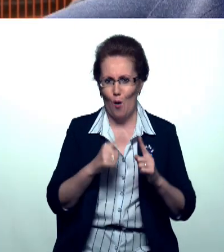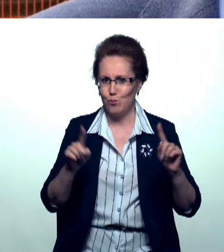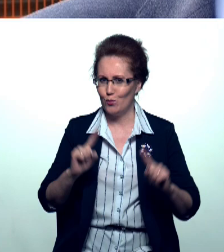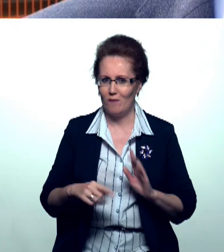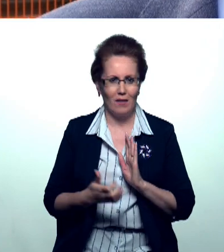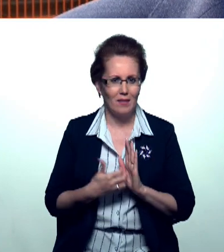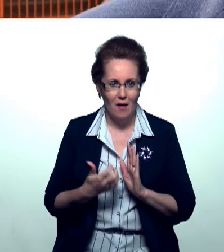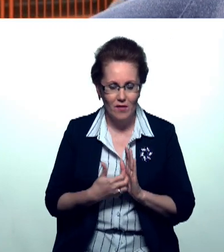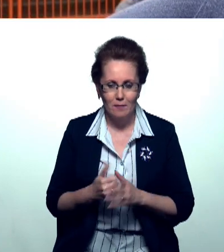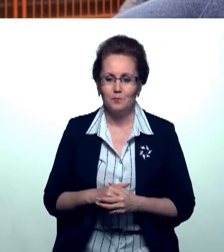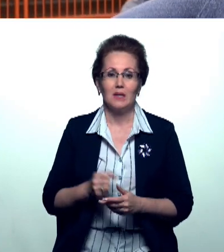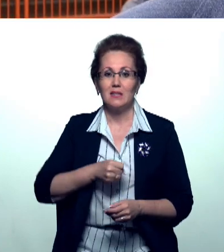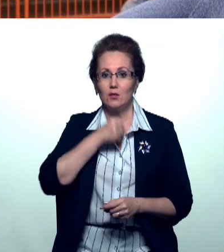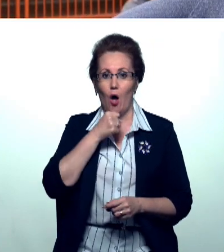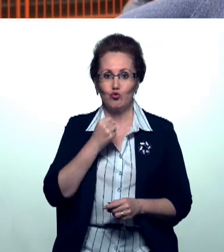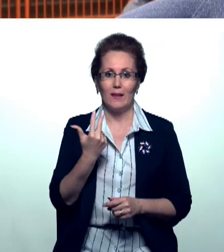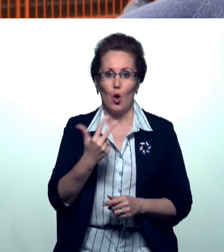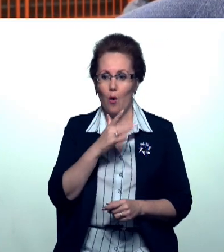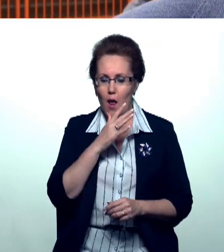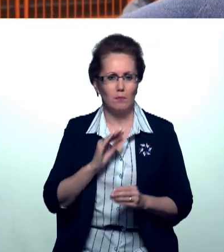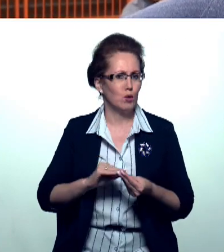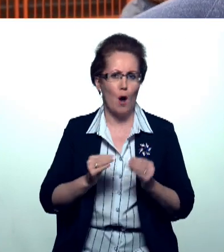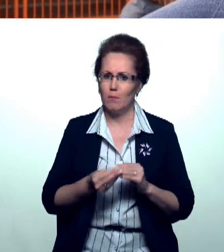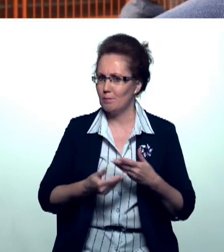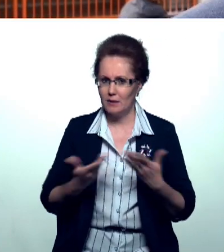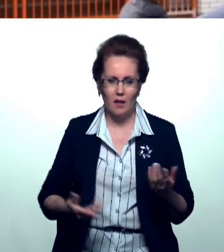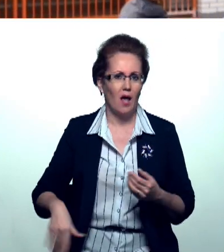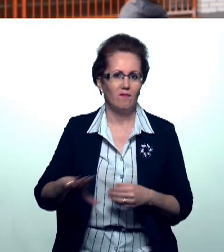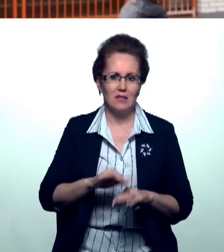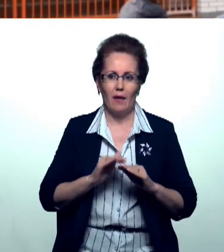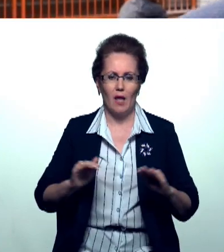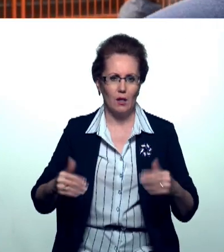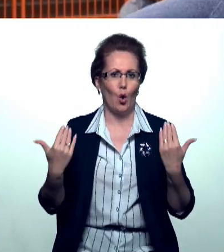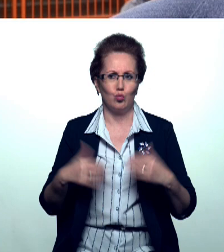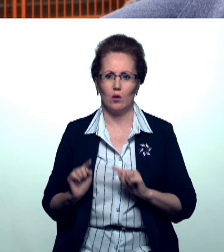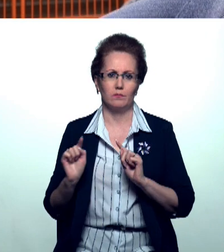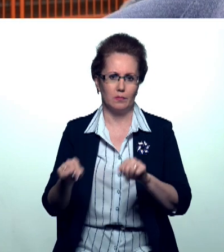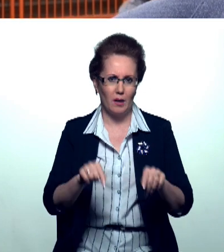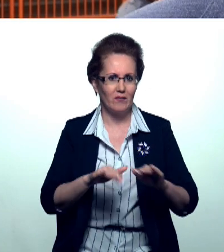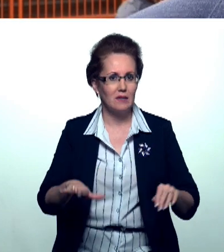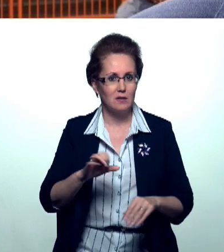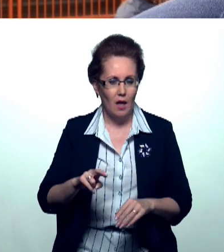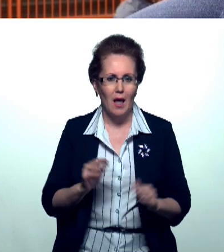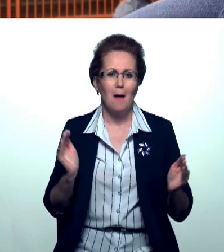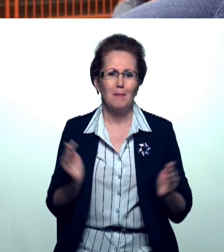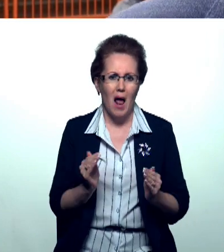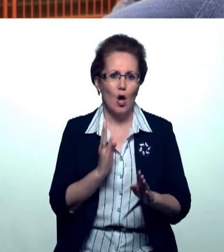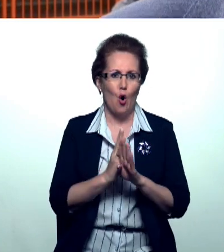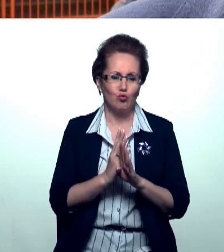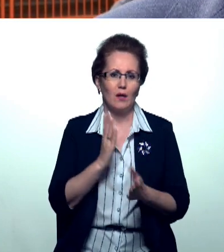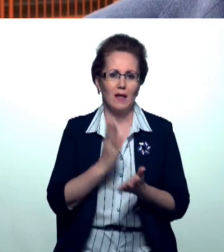старше нет никаких проблем. То есть у нас все дети устроены в детские сады. Есть небольшая очередь у нас в возрасте